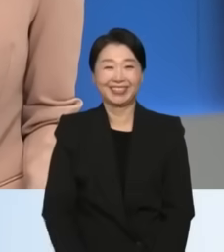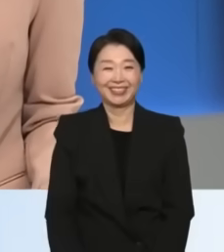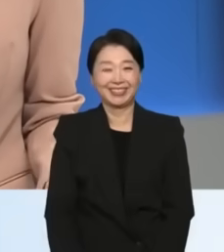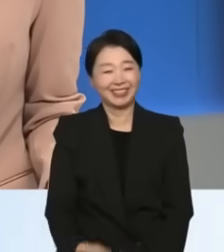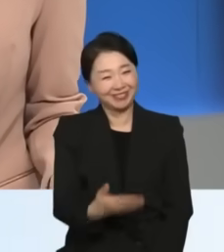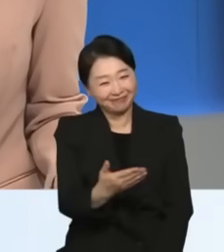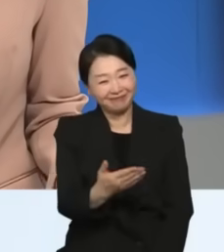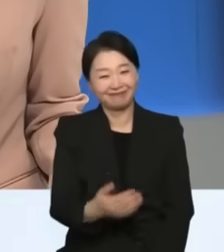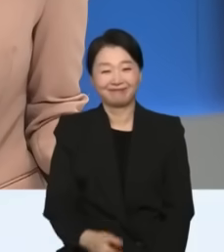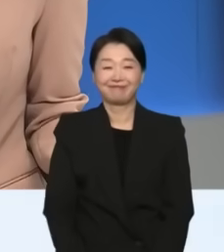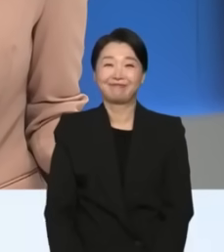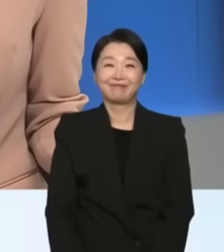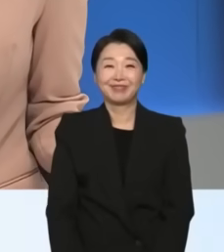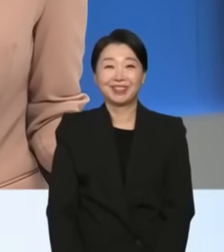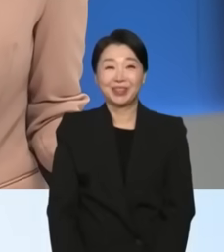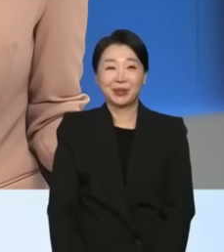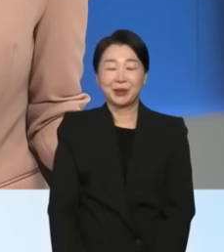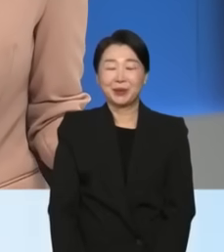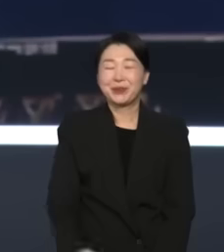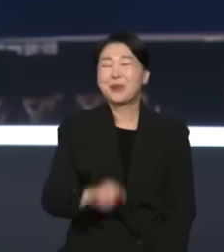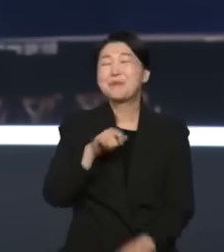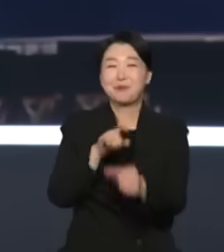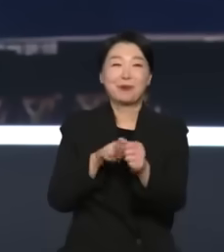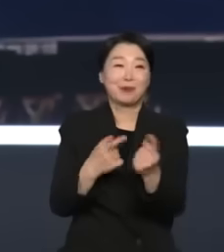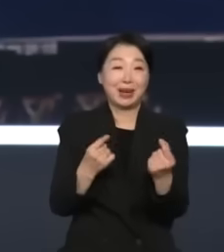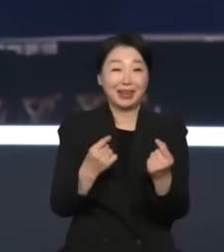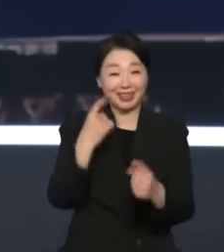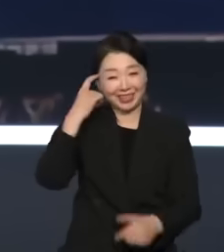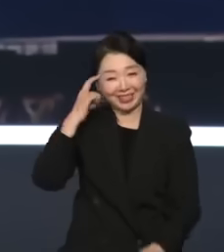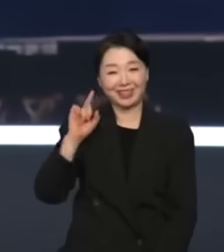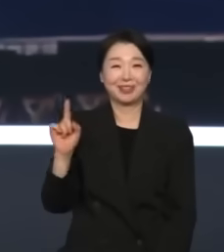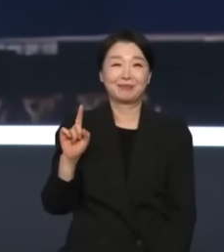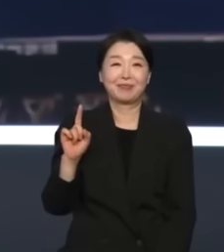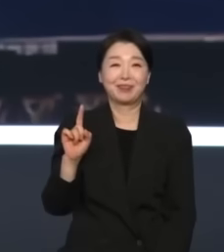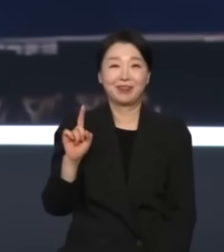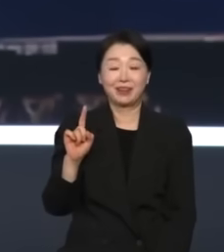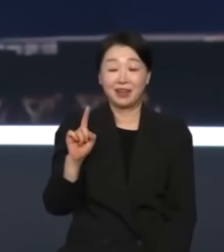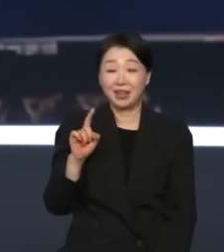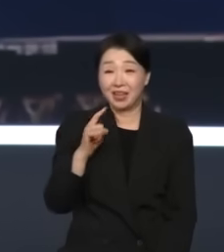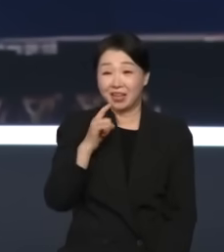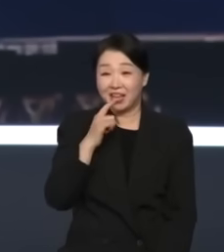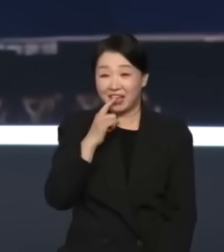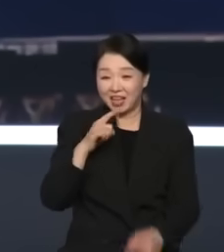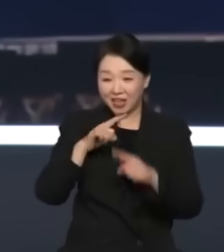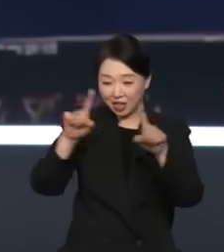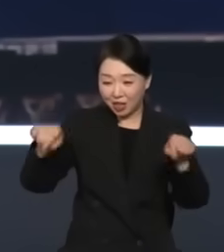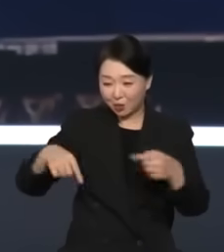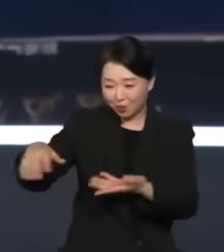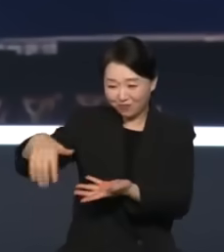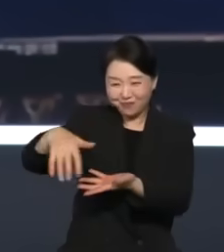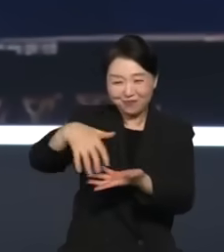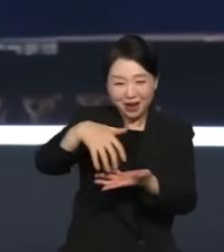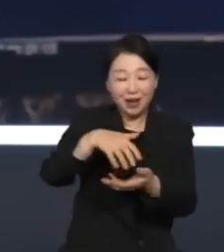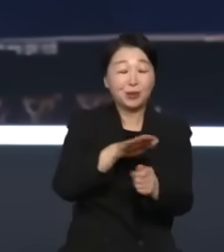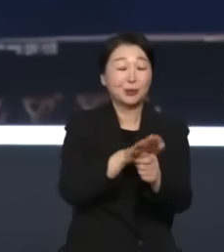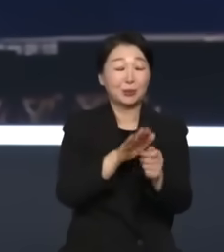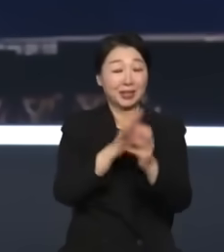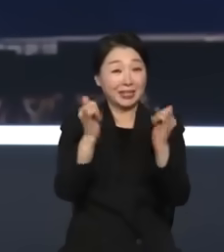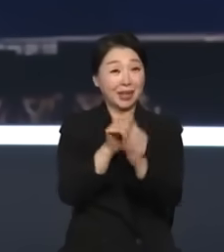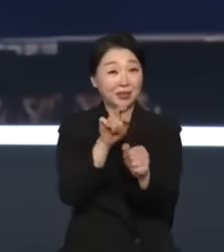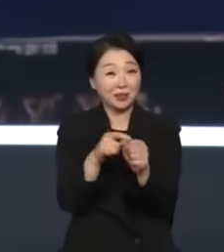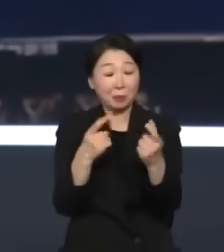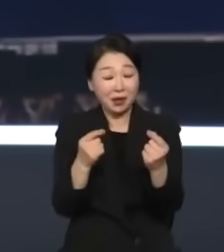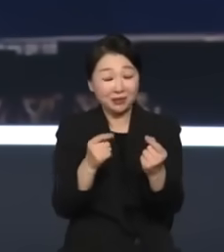의견이어서 말씀. 사실 이상적인 목표이긴 한데 저는 네. 그렇게 생각해요. 저희가 폐지수거 어르신들 지원하는 사회적 기업이지만 저희 같은 기업이